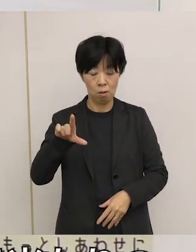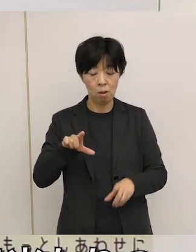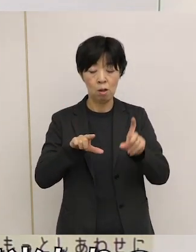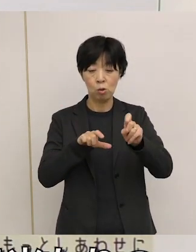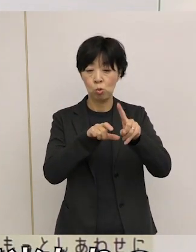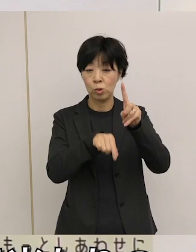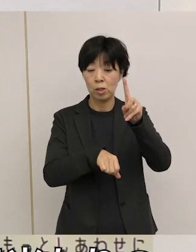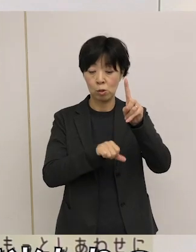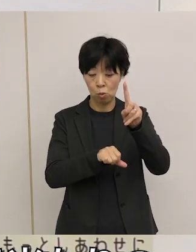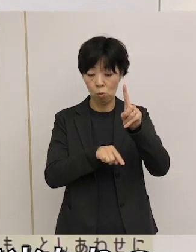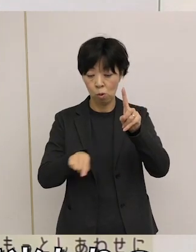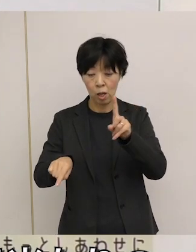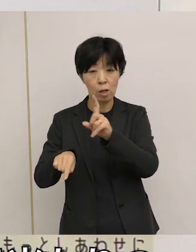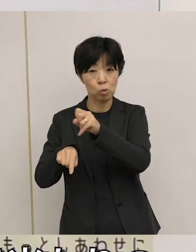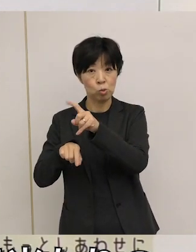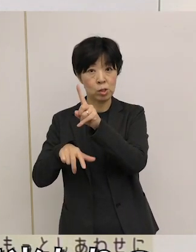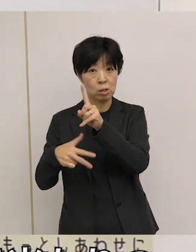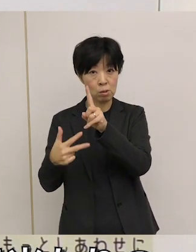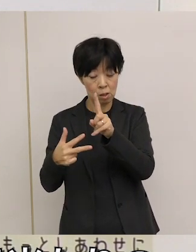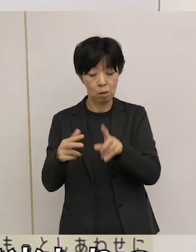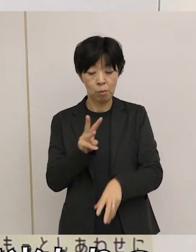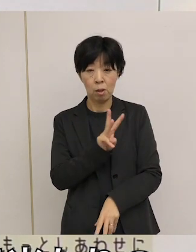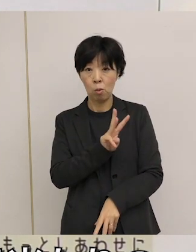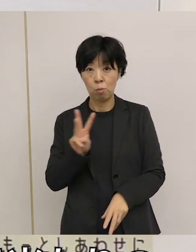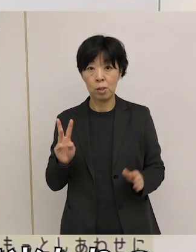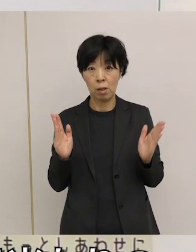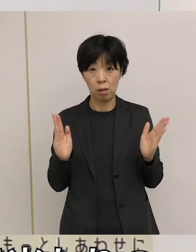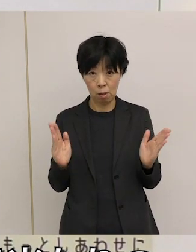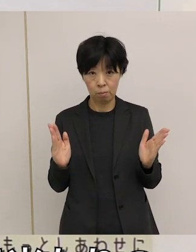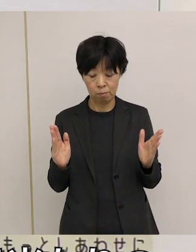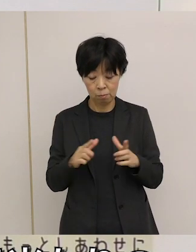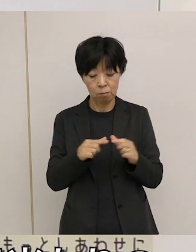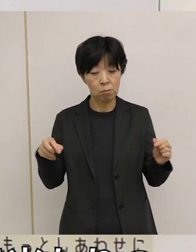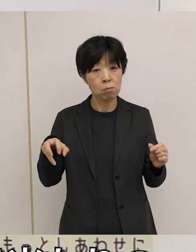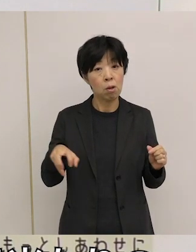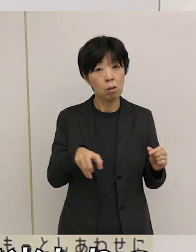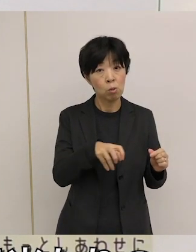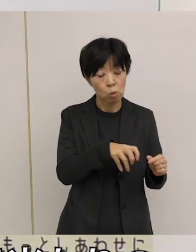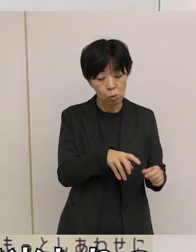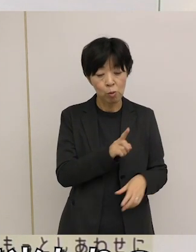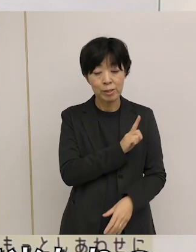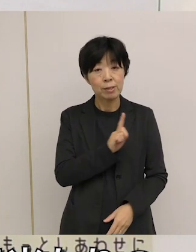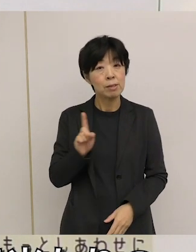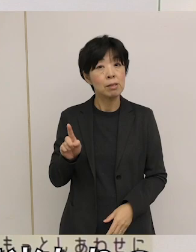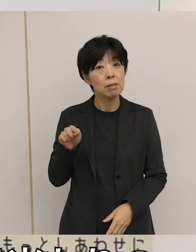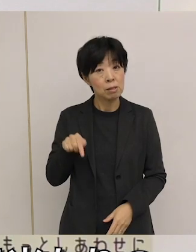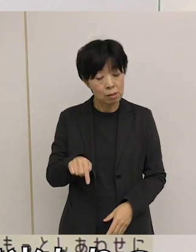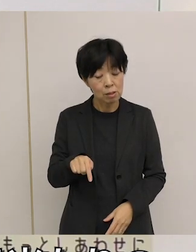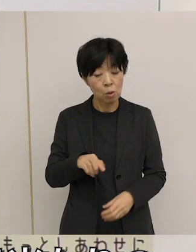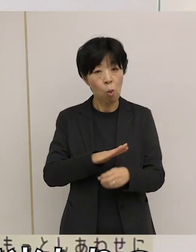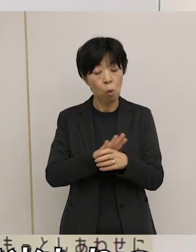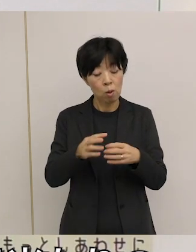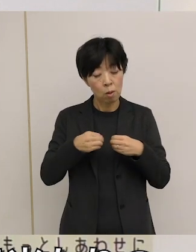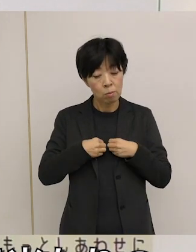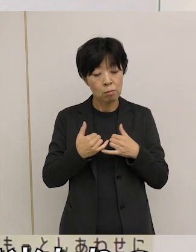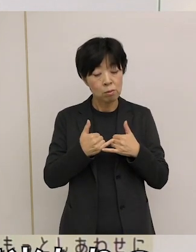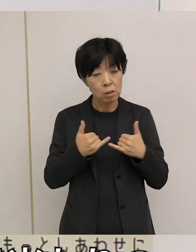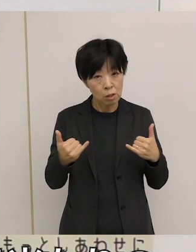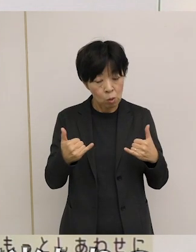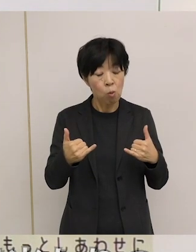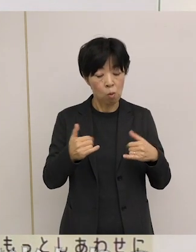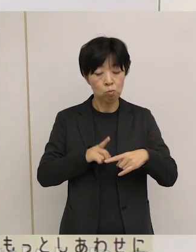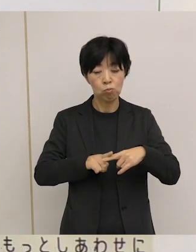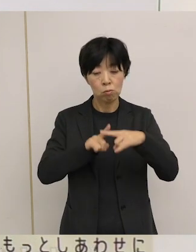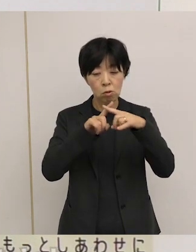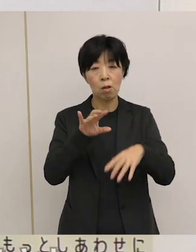5日から7日までの3日間で国内の1日あたりの陽性者数が1000人を超える日が続き